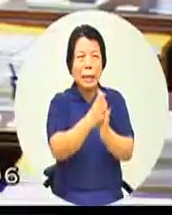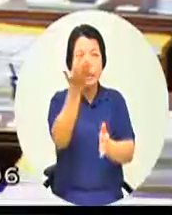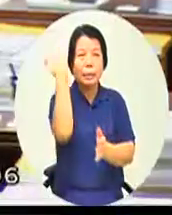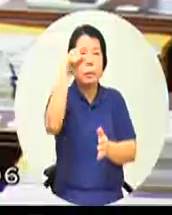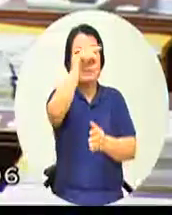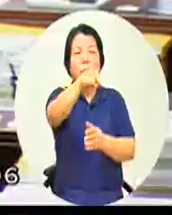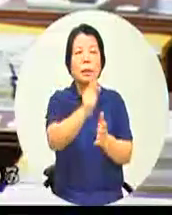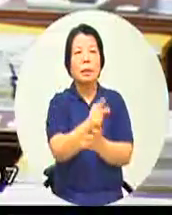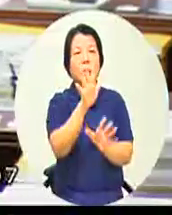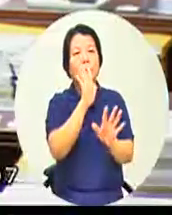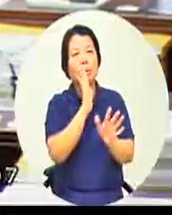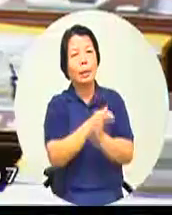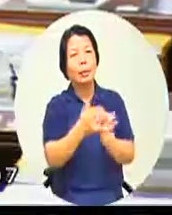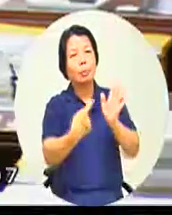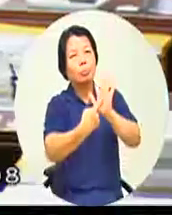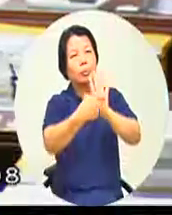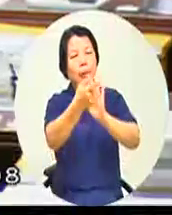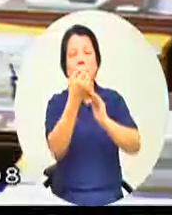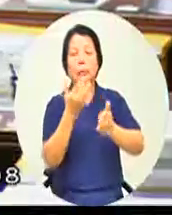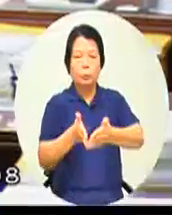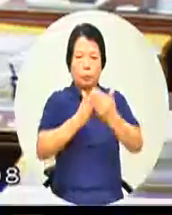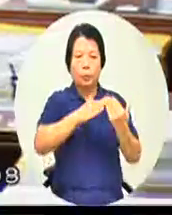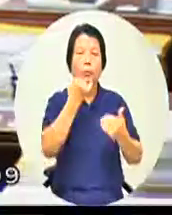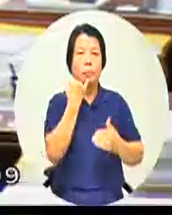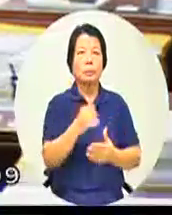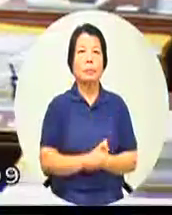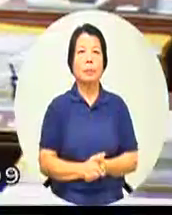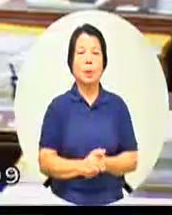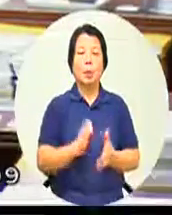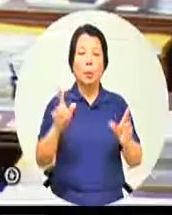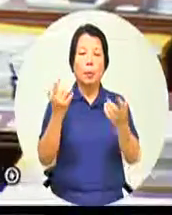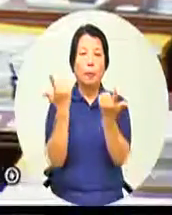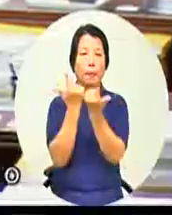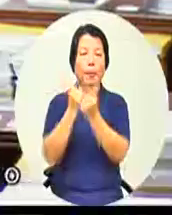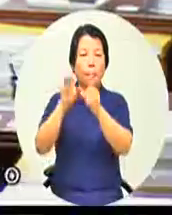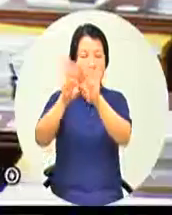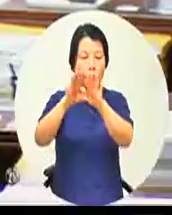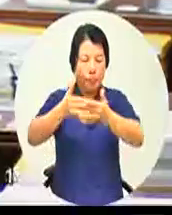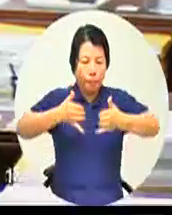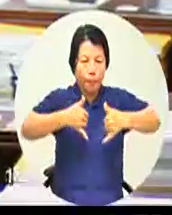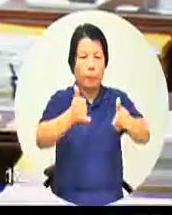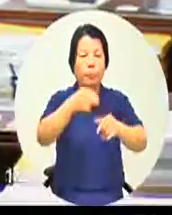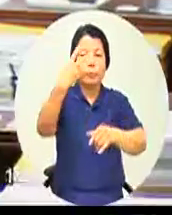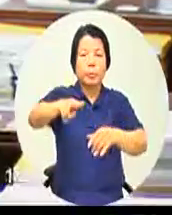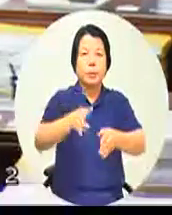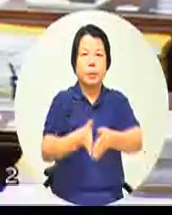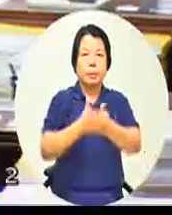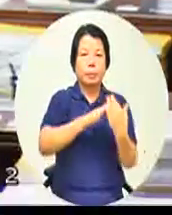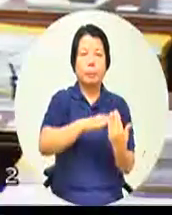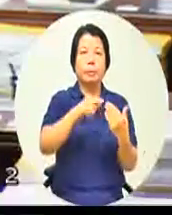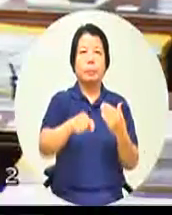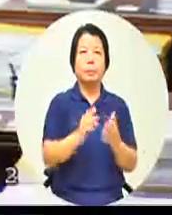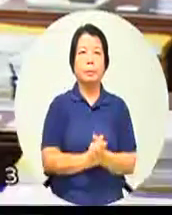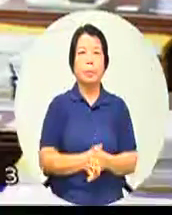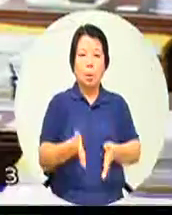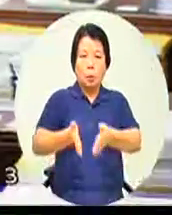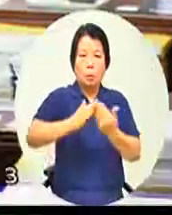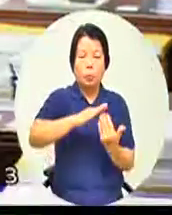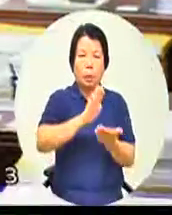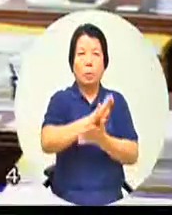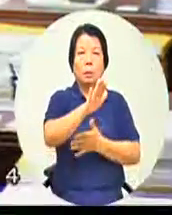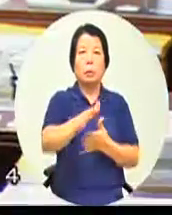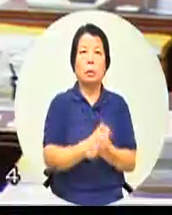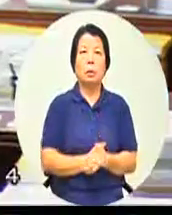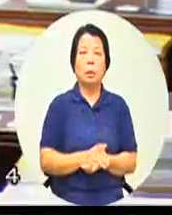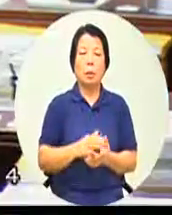哈？其实是可以让它恢复的。那如果说可以把北门的这个街道把它恢复，那甚至这些恢复，将来这个都